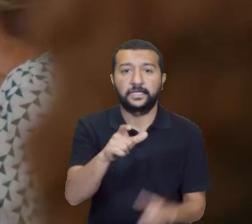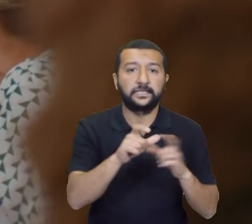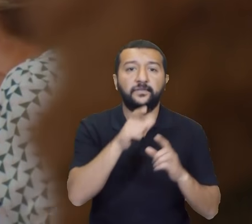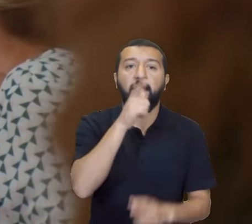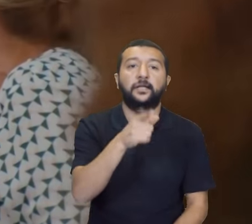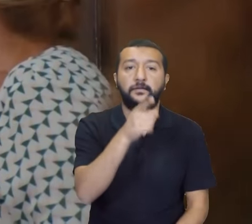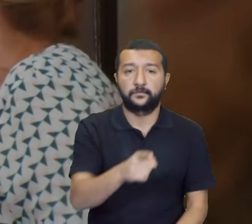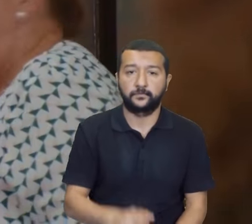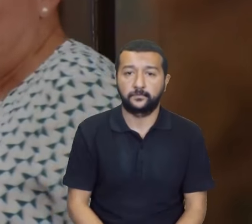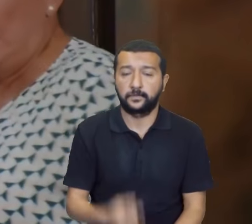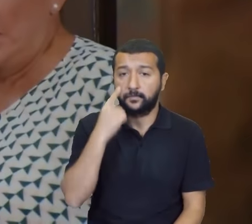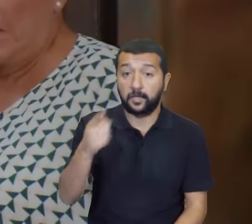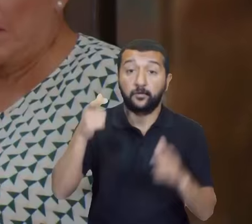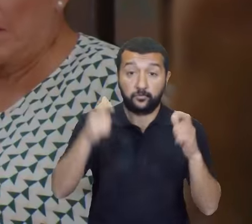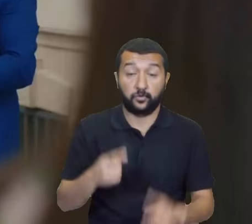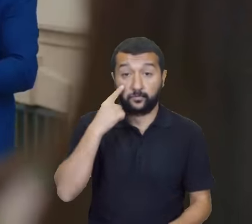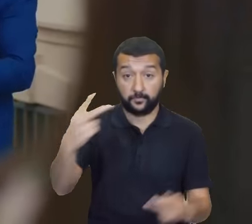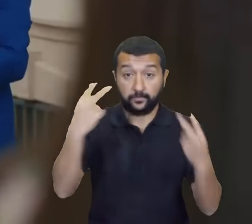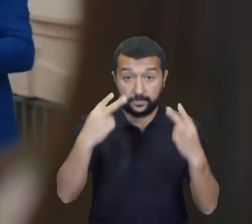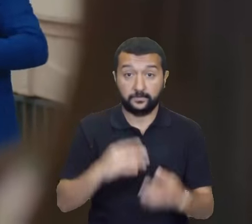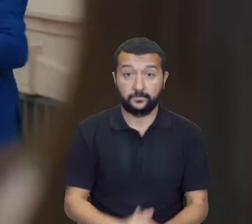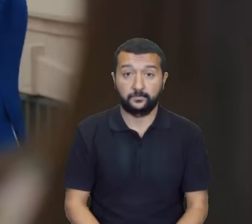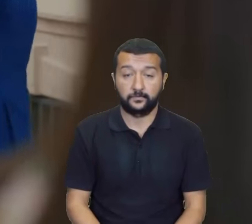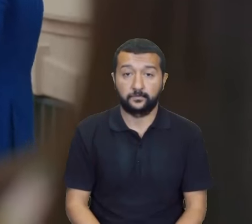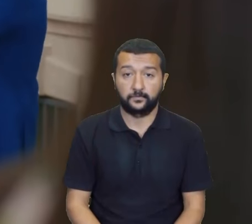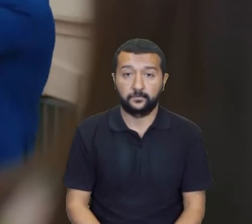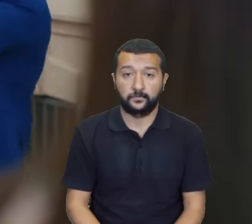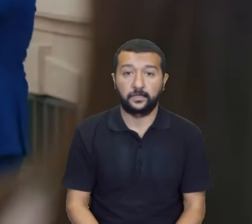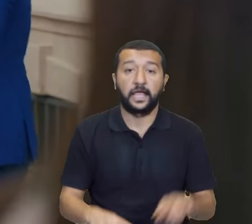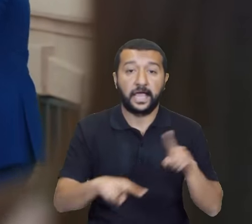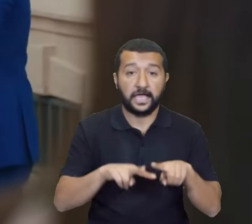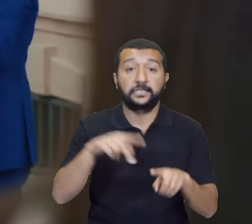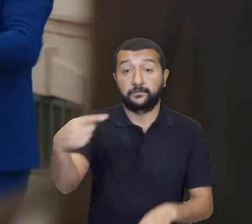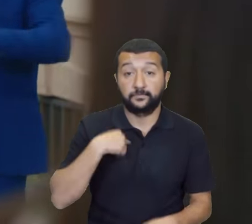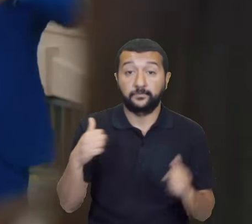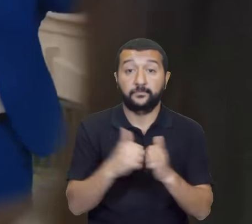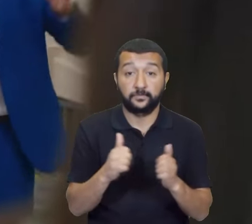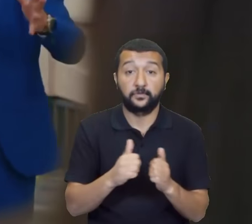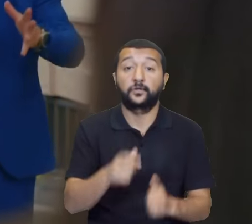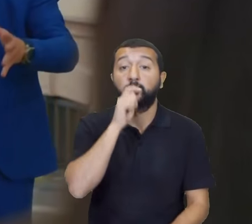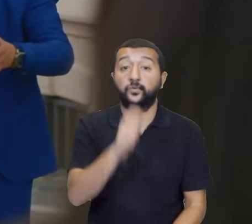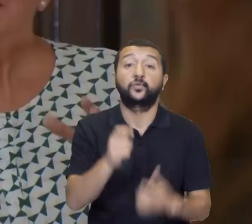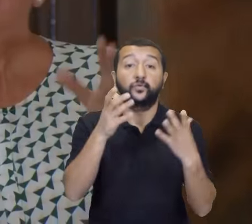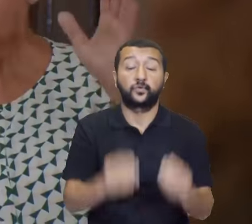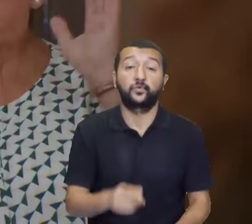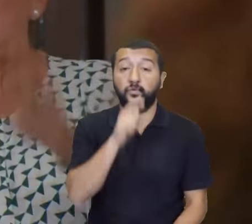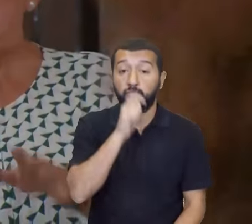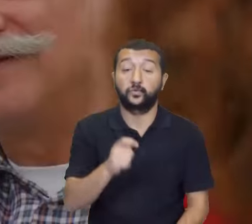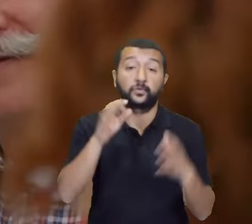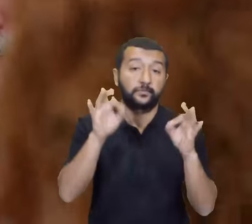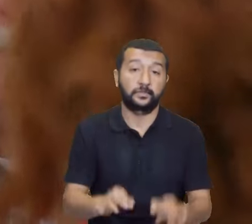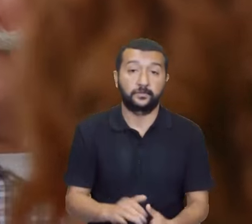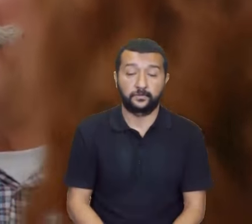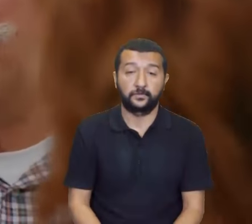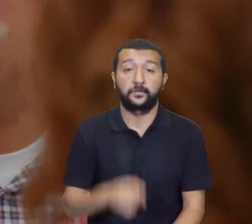Sevda! Bakın buraya bak, buraya. Sevda ve Tuncay heyecanlı. Ayşen'le biz sözlüyüz artık. Söz